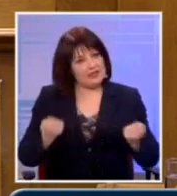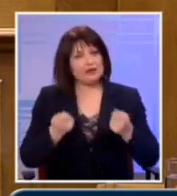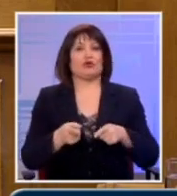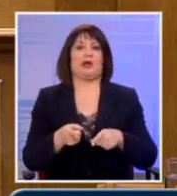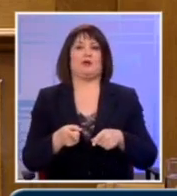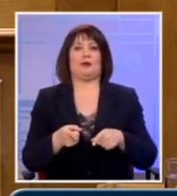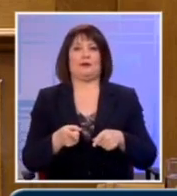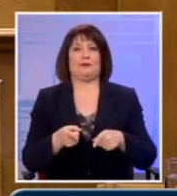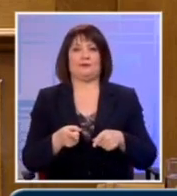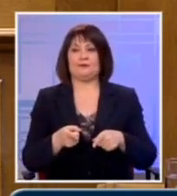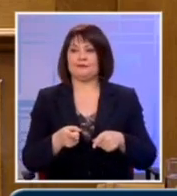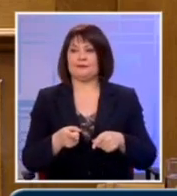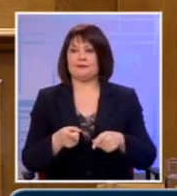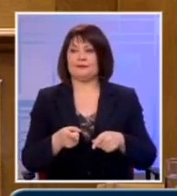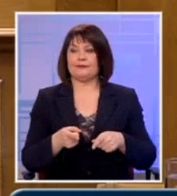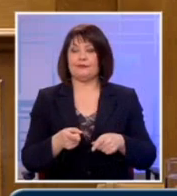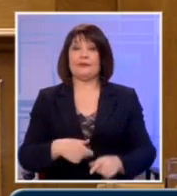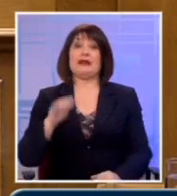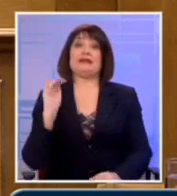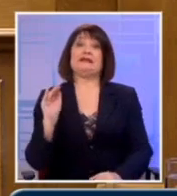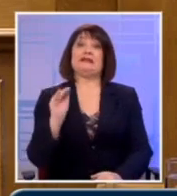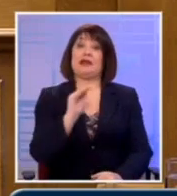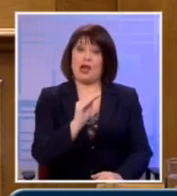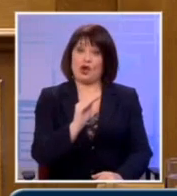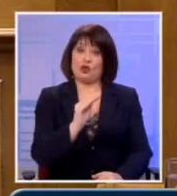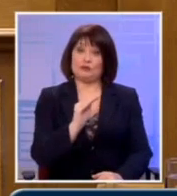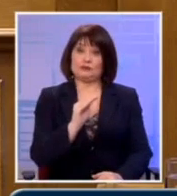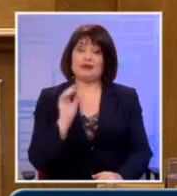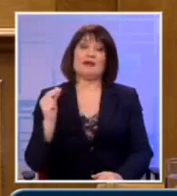πράξουμε. Σας καλώ, κυρίες και κύριοι συνάδελφοι,